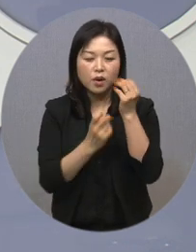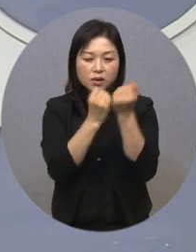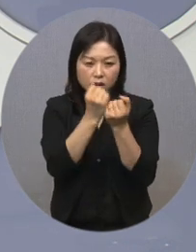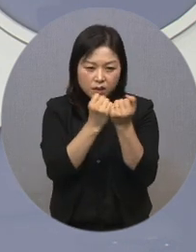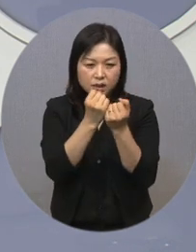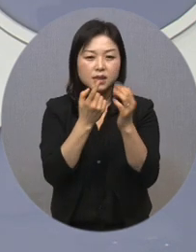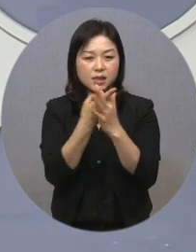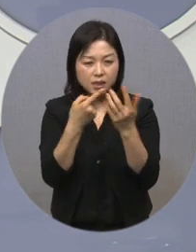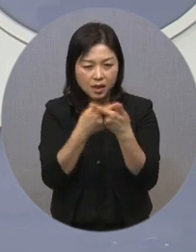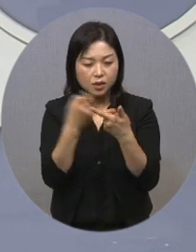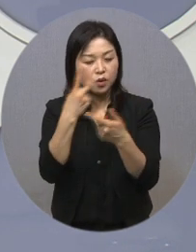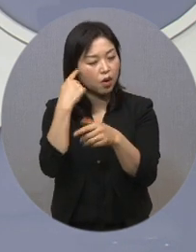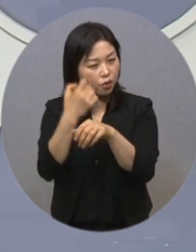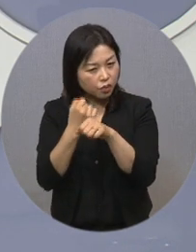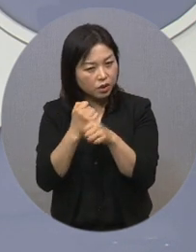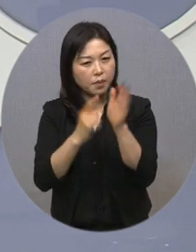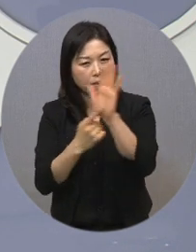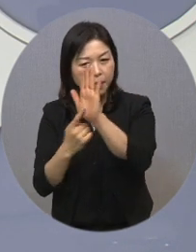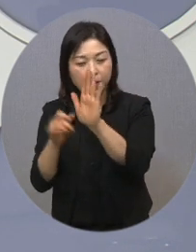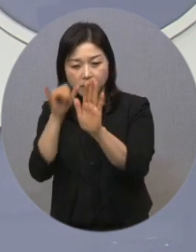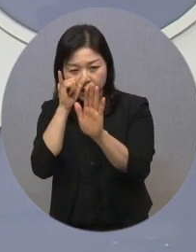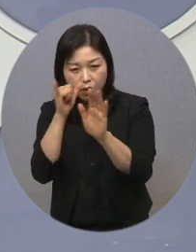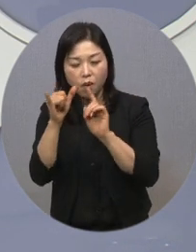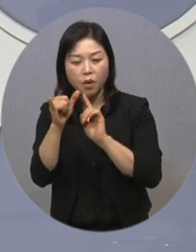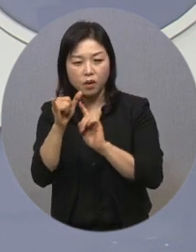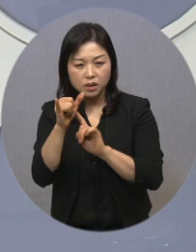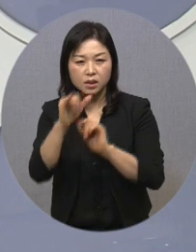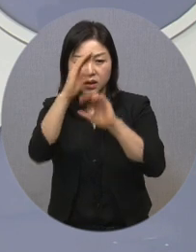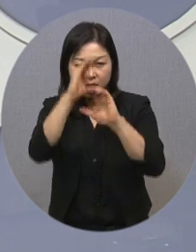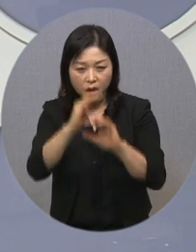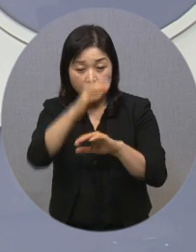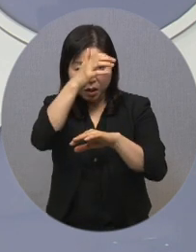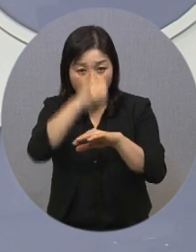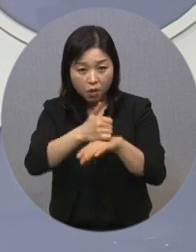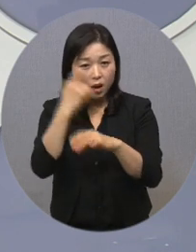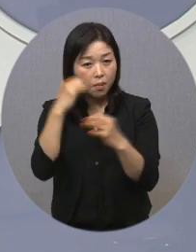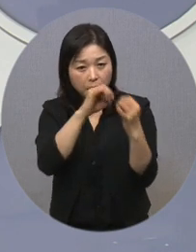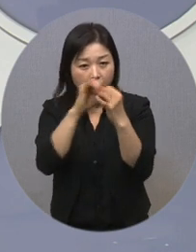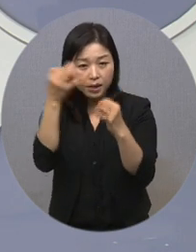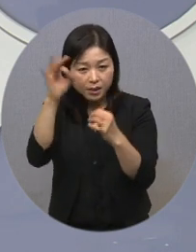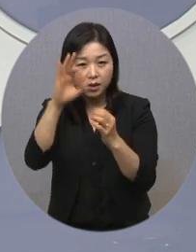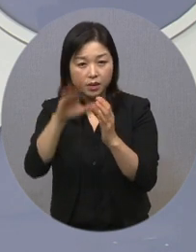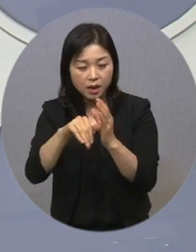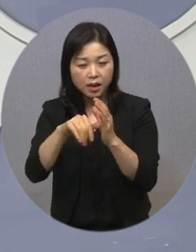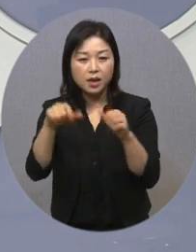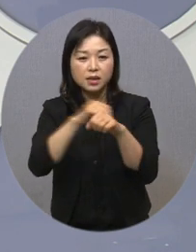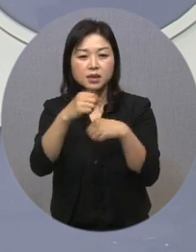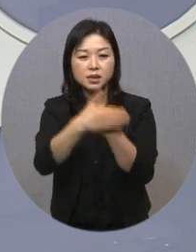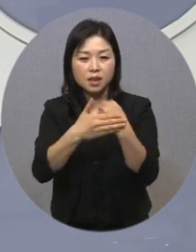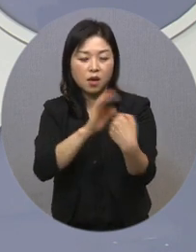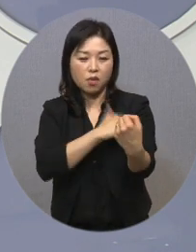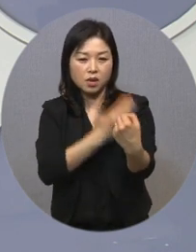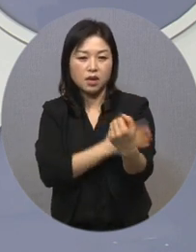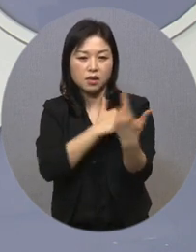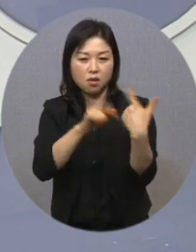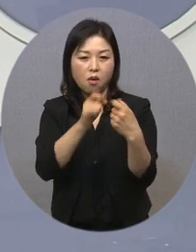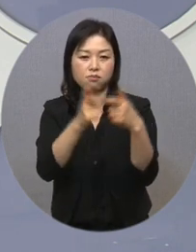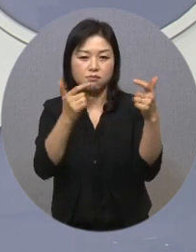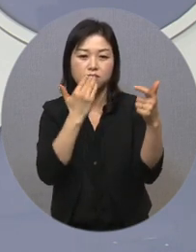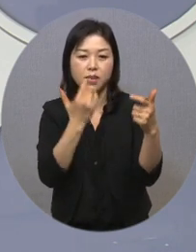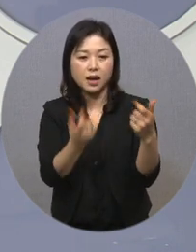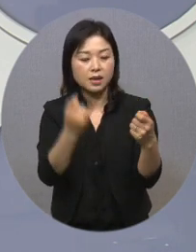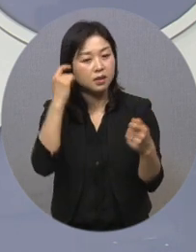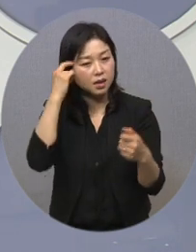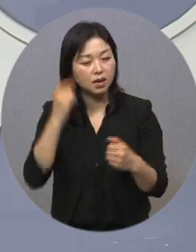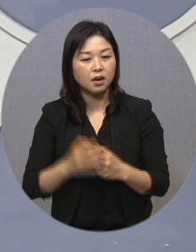그 타당함을 함께 인정받을 때 특례의 권한 내용들을 확대할 수 있다고 생각하고,